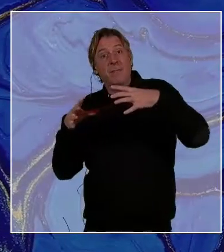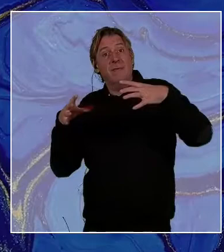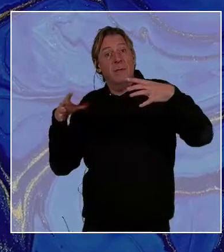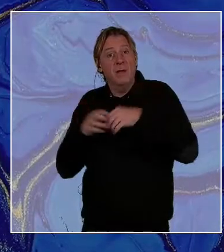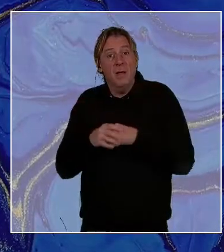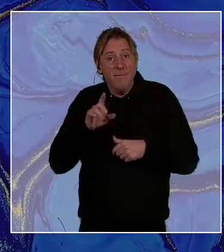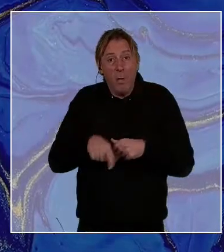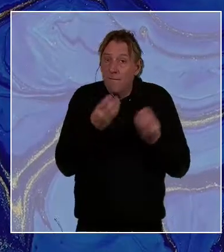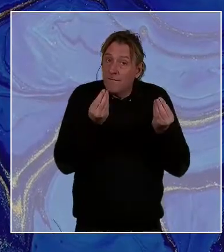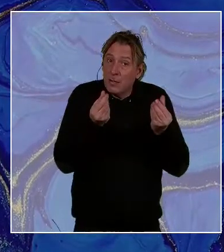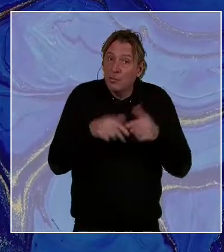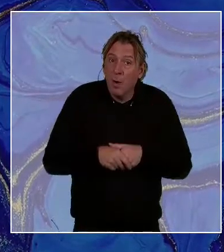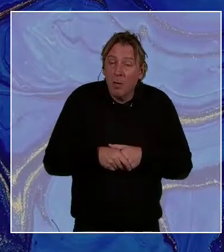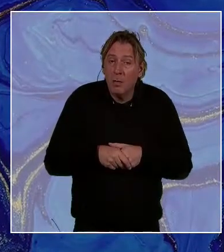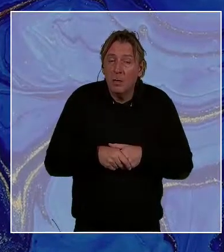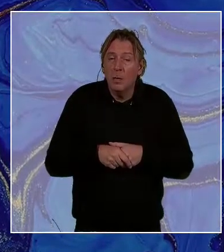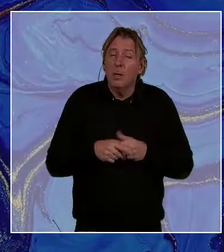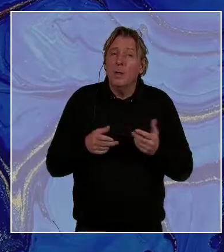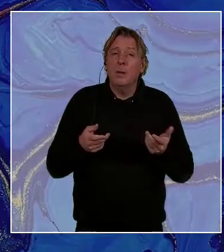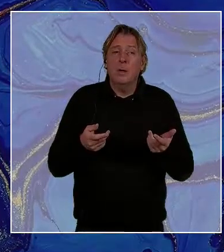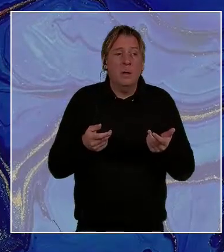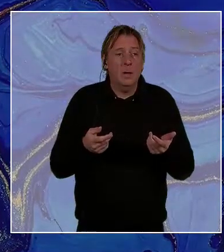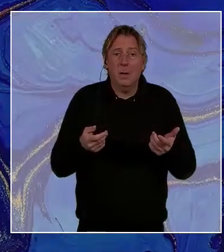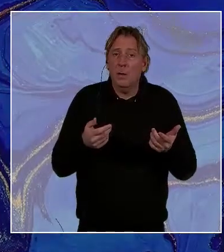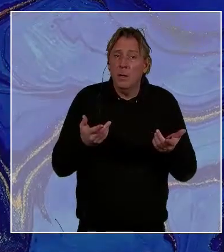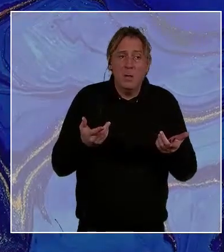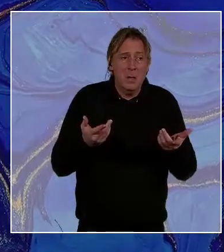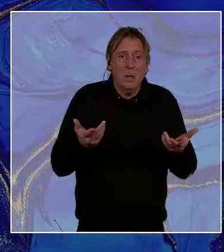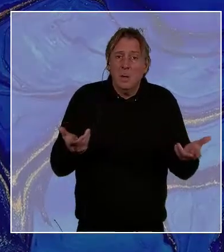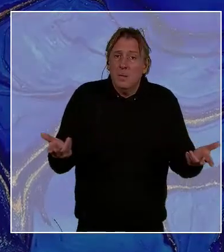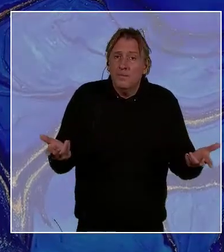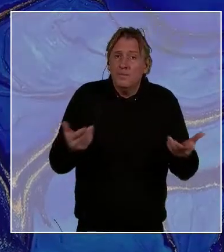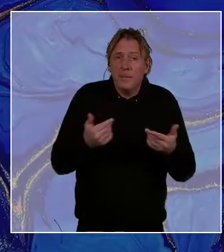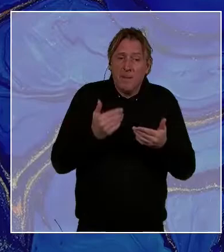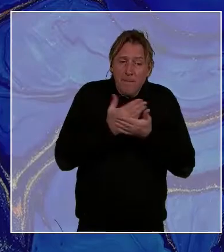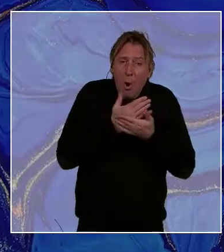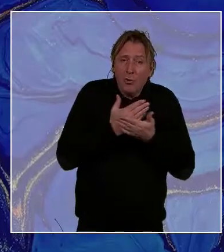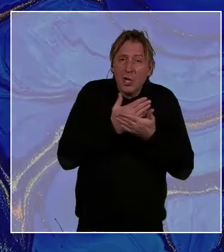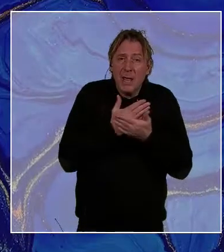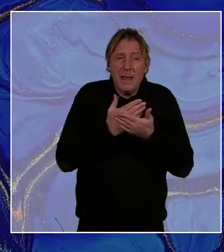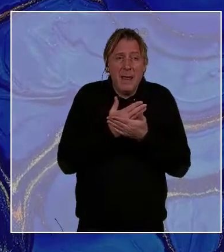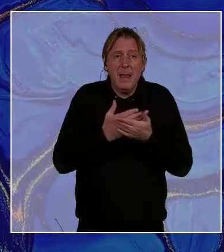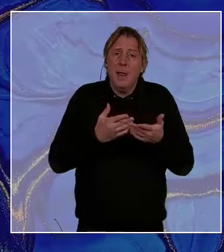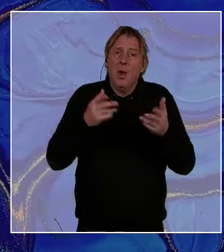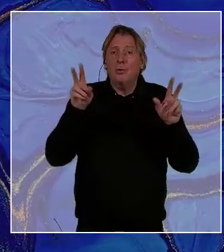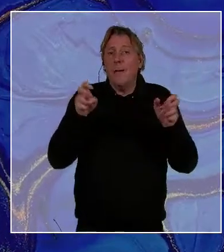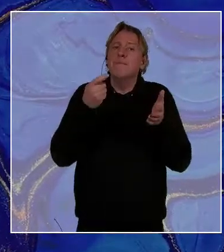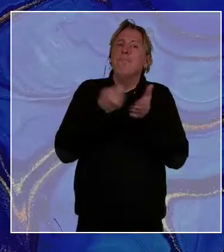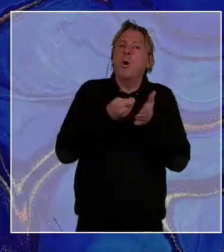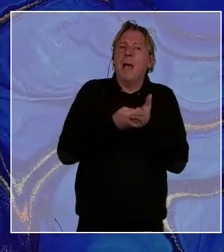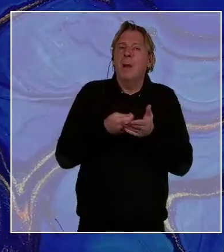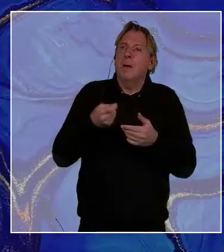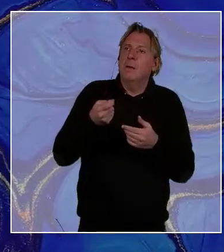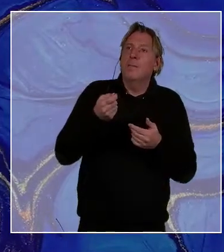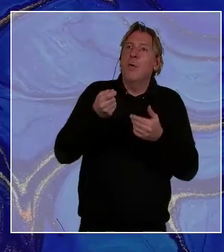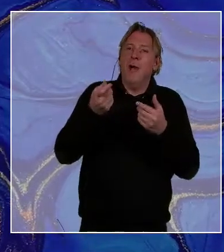très difficile de fournir des projets bancables, comme on dit, afin d'attirer